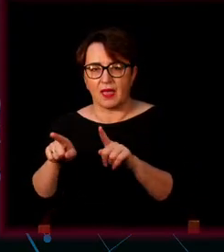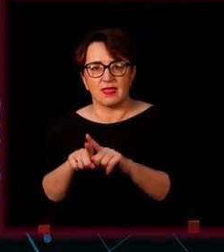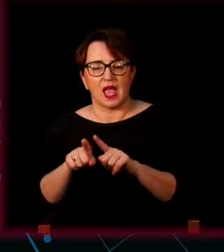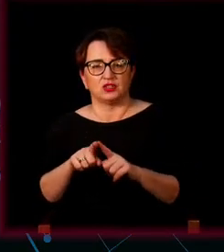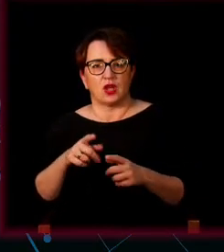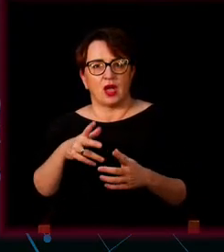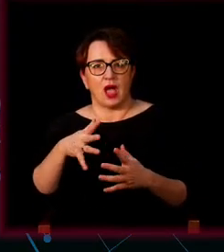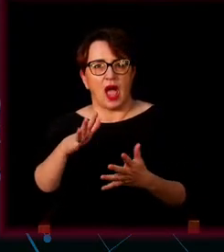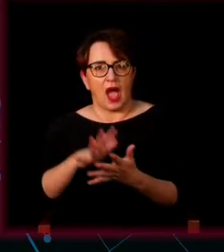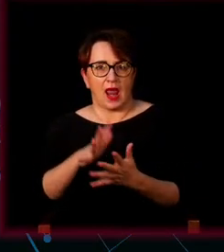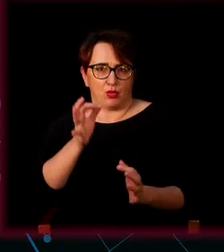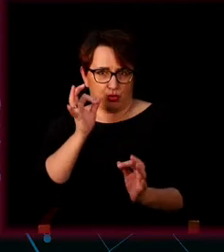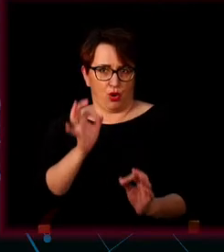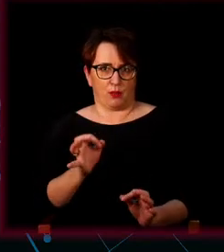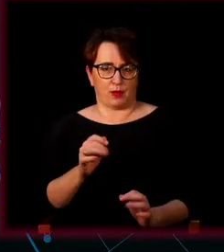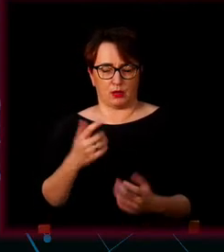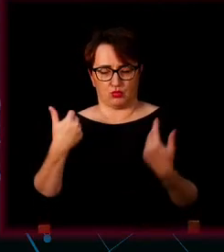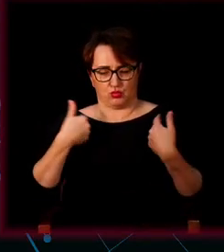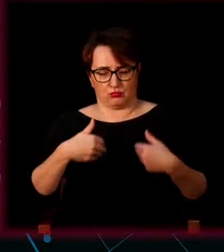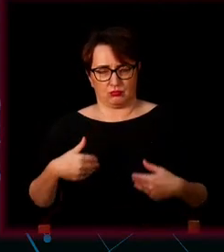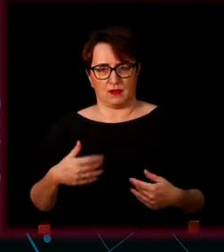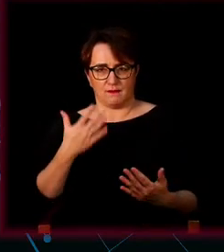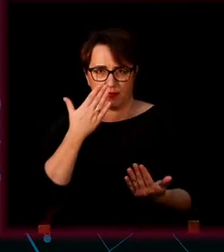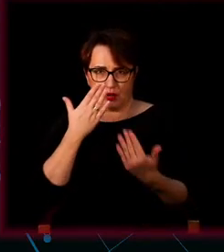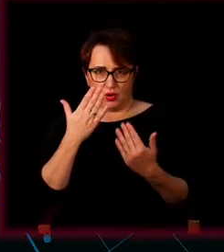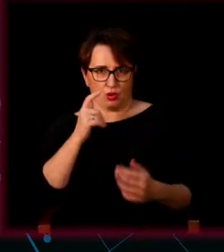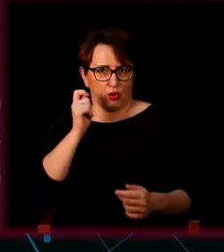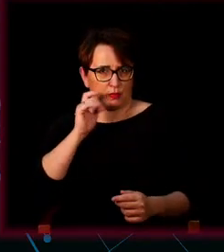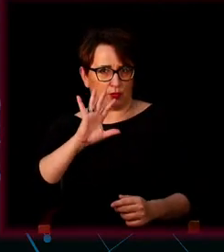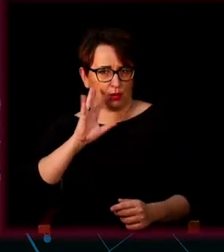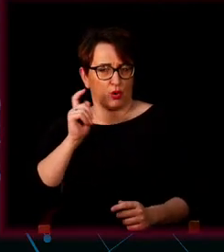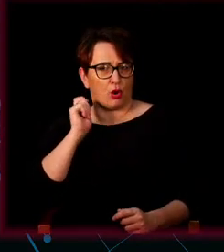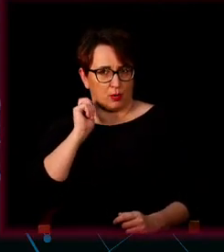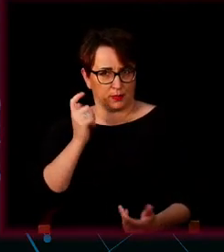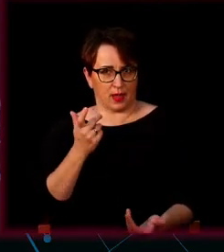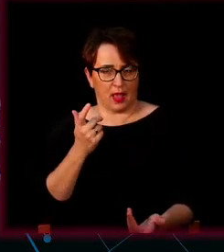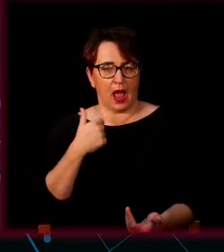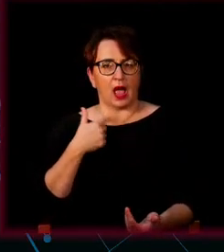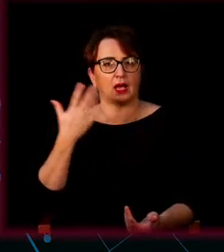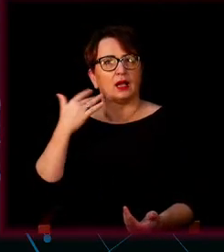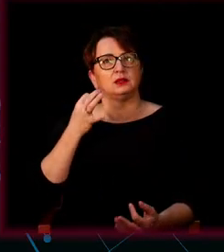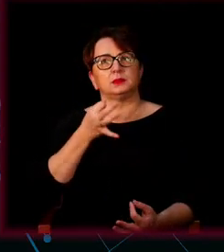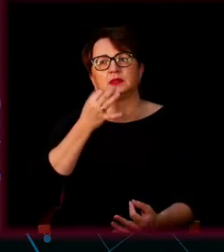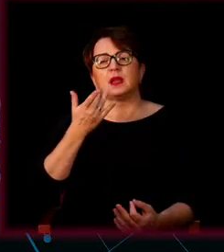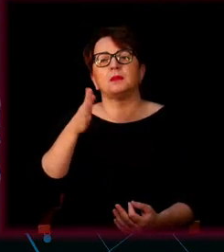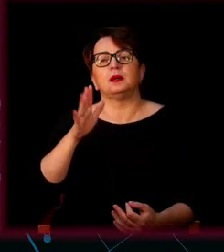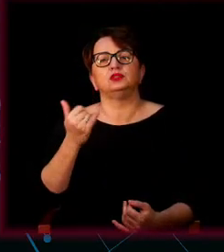charakteru. Był tak kobiecy w wyglądzie i zachowaniu, że kiedyś spytałem go, ile ma dzieci, jakbym pytał matkę.